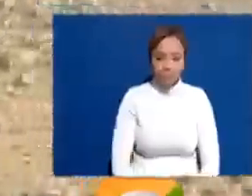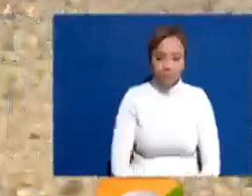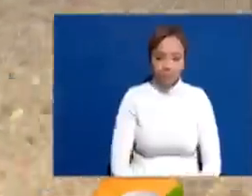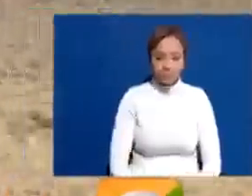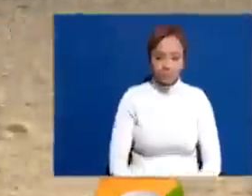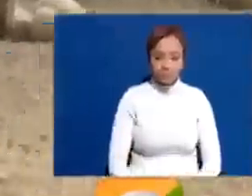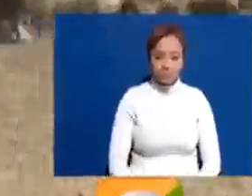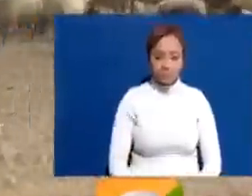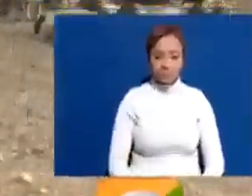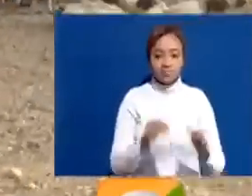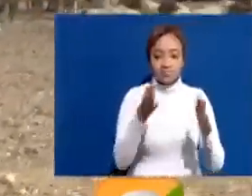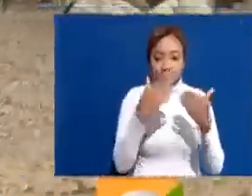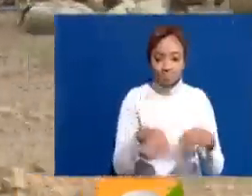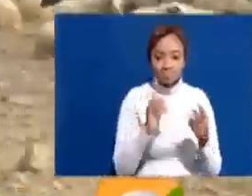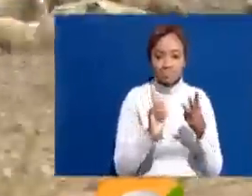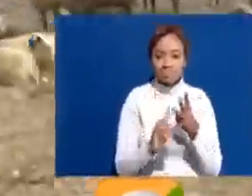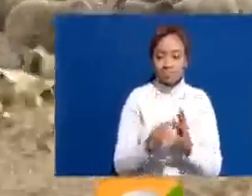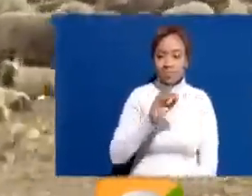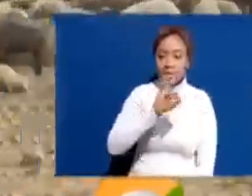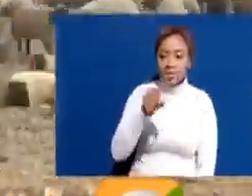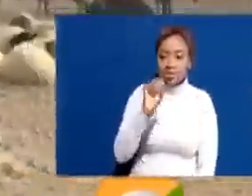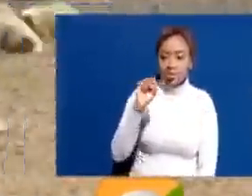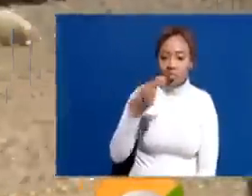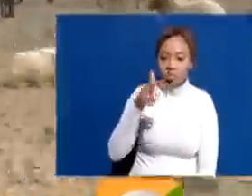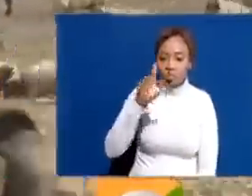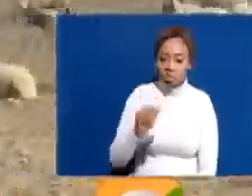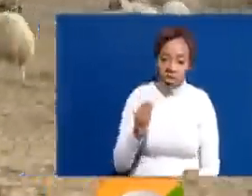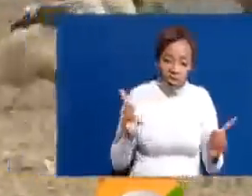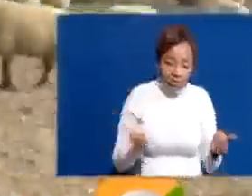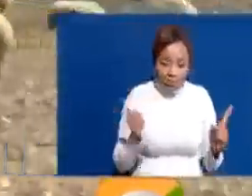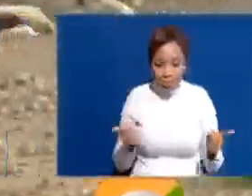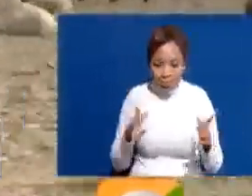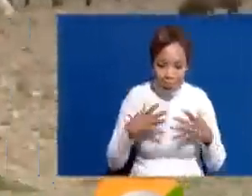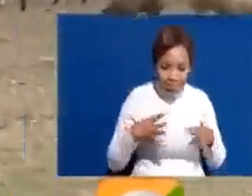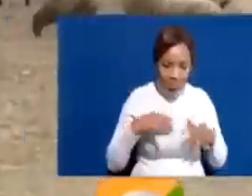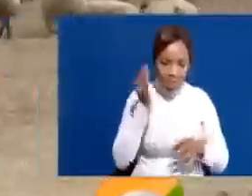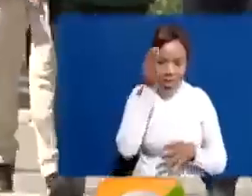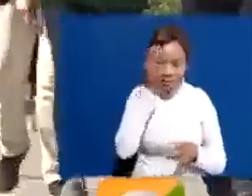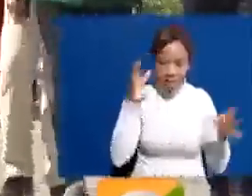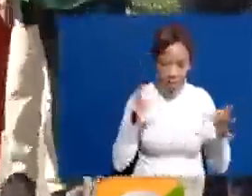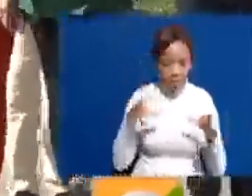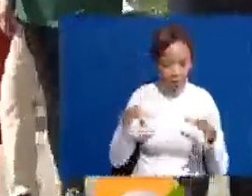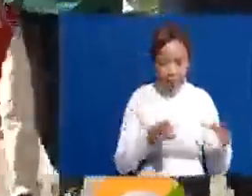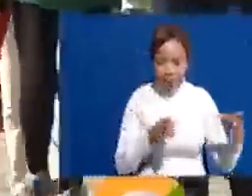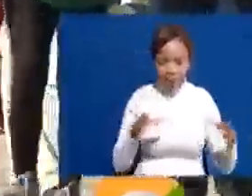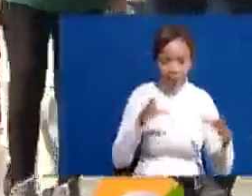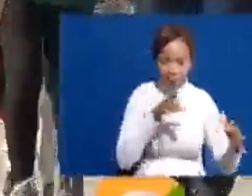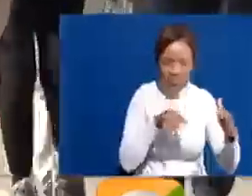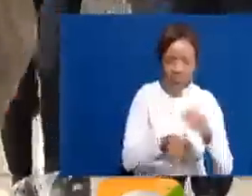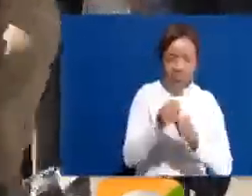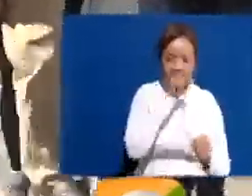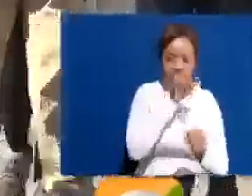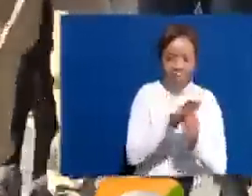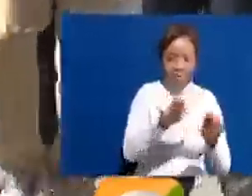Nabii Yoshua ndiye aliyeongoza kondoo wa Mungu kufika katika nchi ya ahadi. Mnamo tarehe 20 mwaka